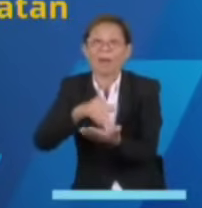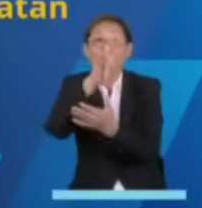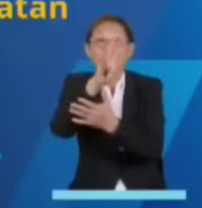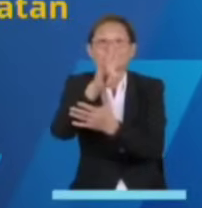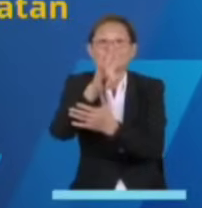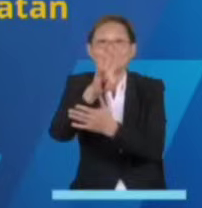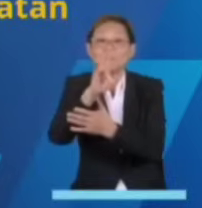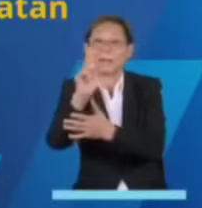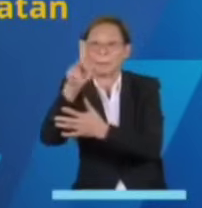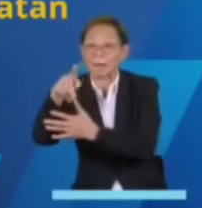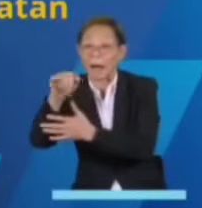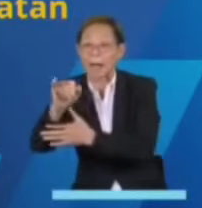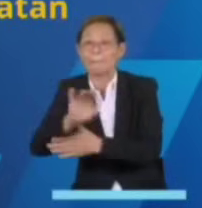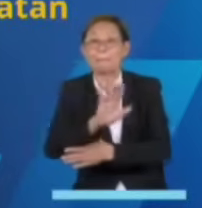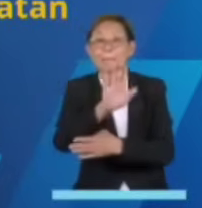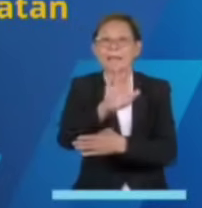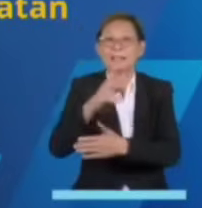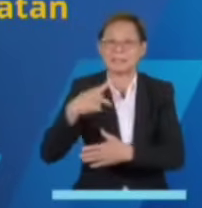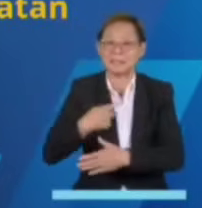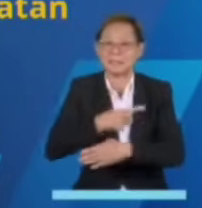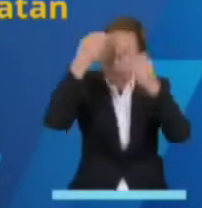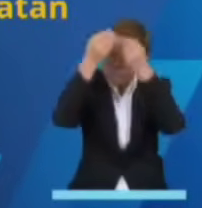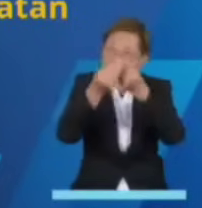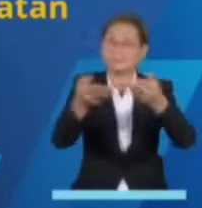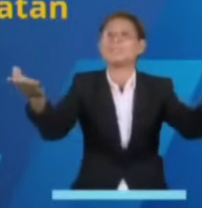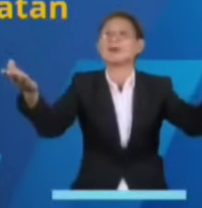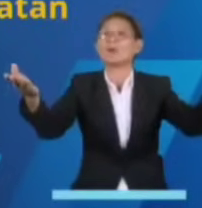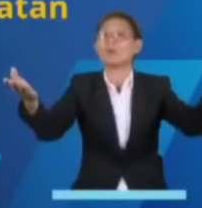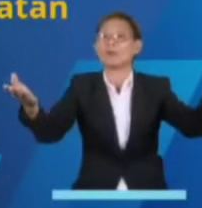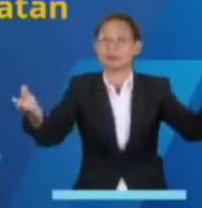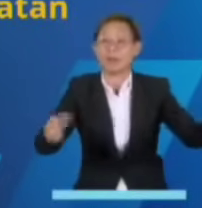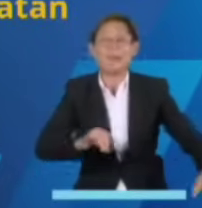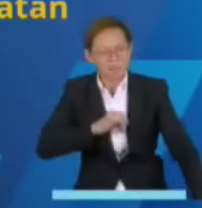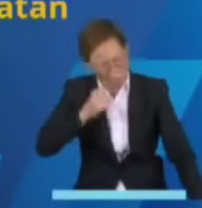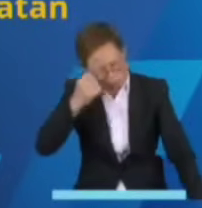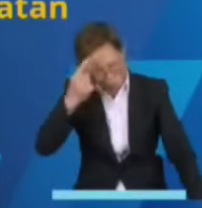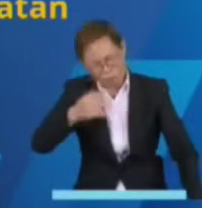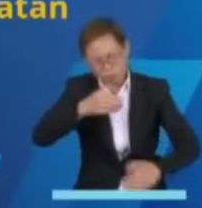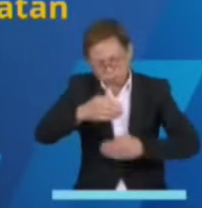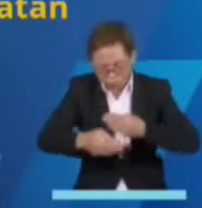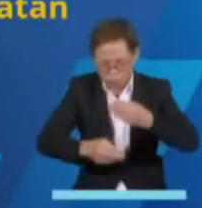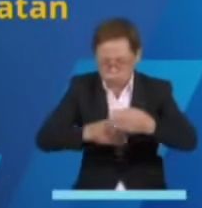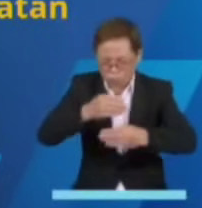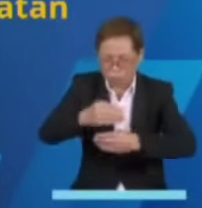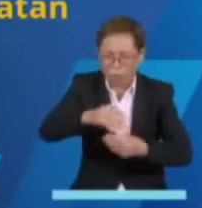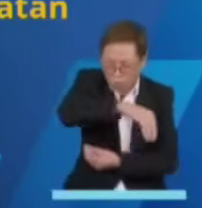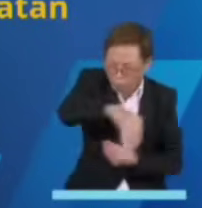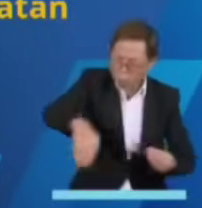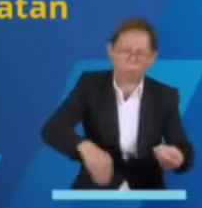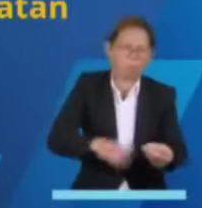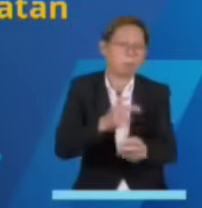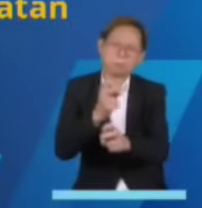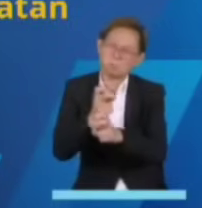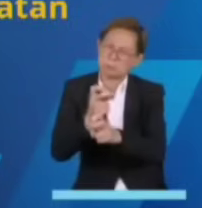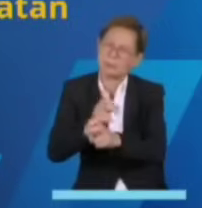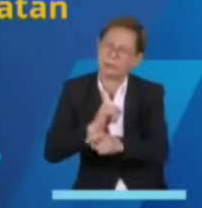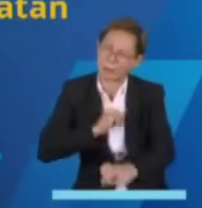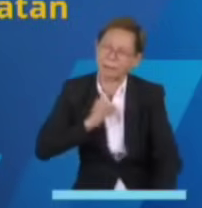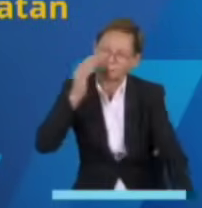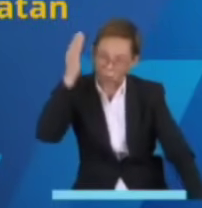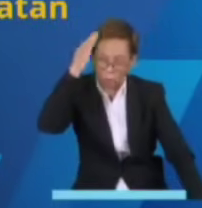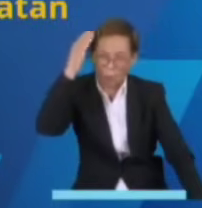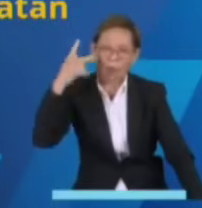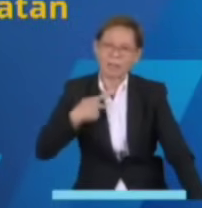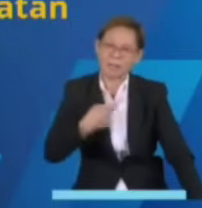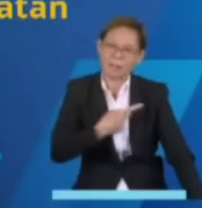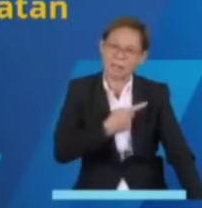ekonomi Madani yang telah kita hebahkan. Saya faham proses ke arah perubahan ampuh bukanlah satu yang mudah. Malah kita